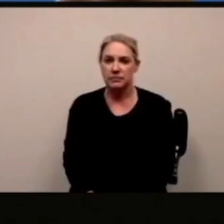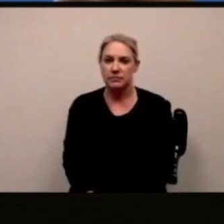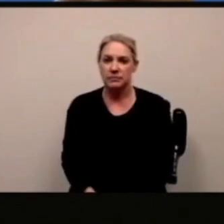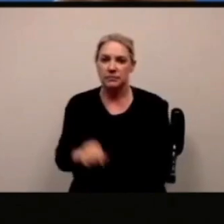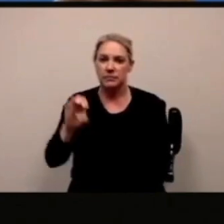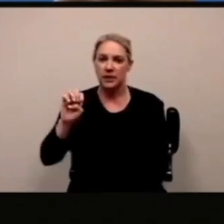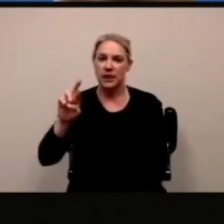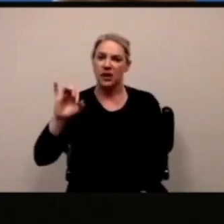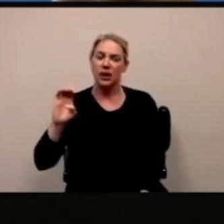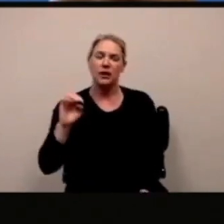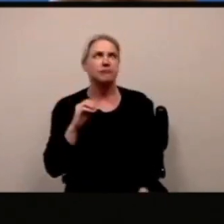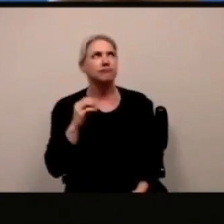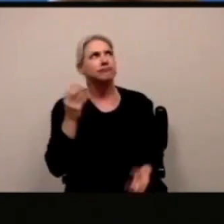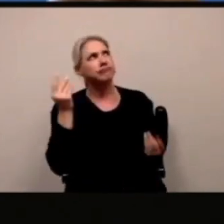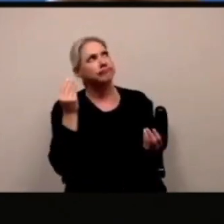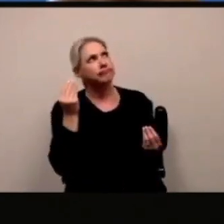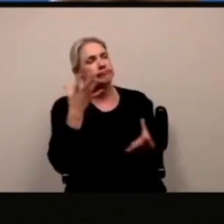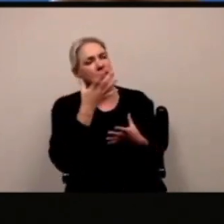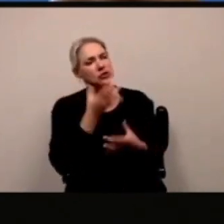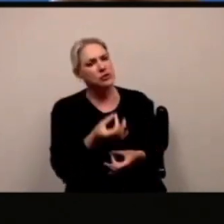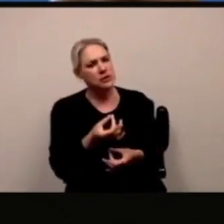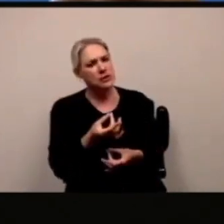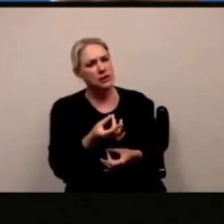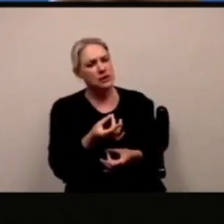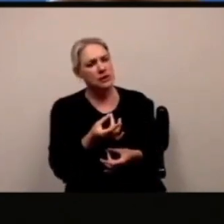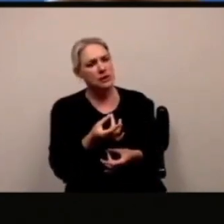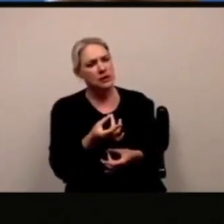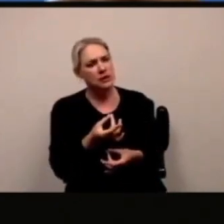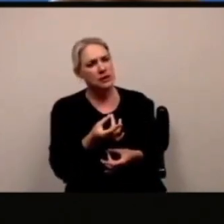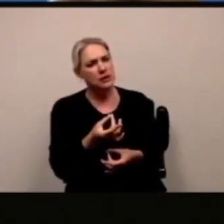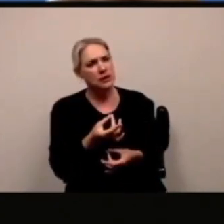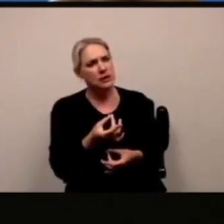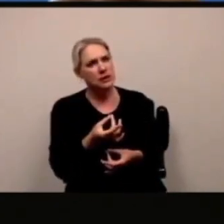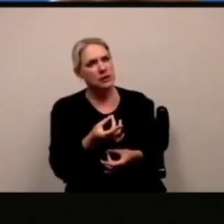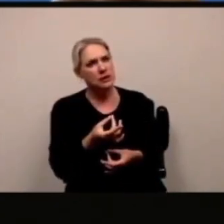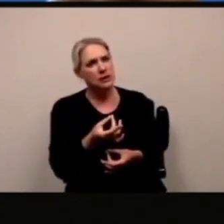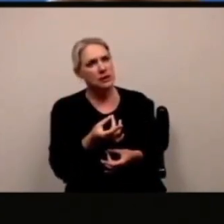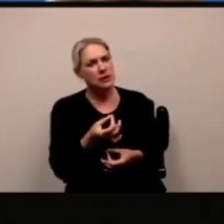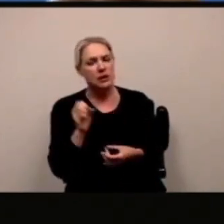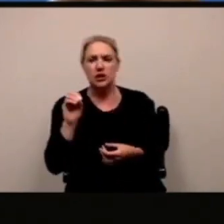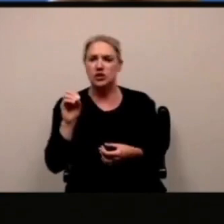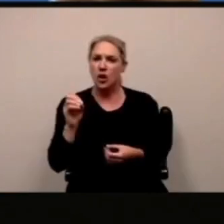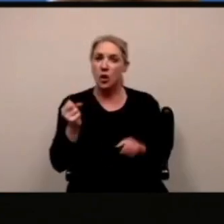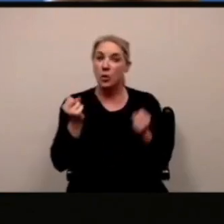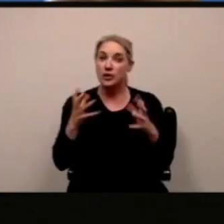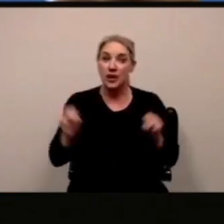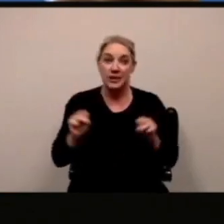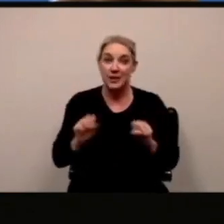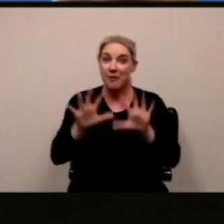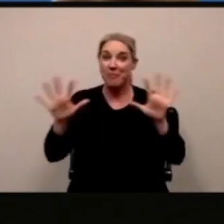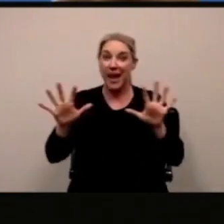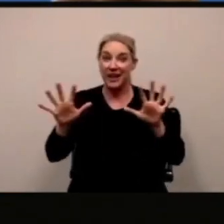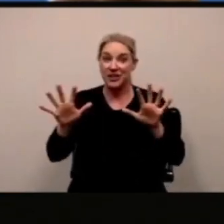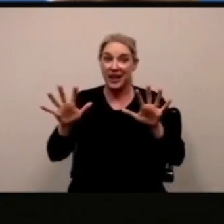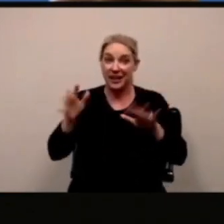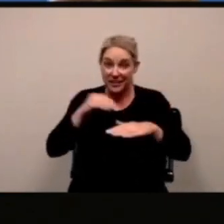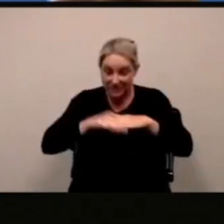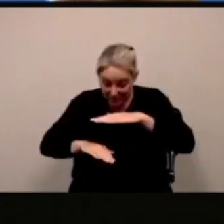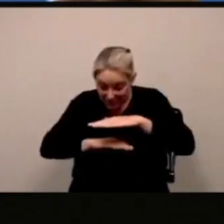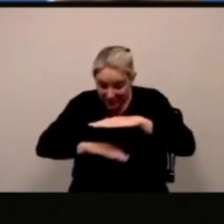一部はト音声が届け出ていてだと失礼していますいろいろこのようなこう